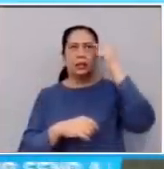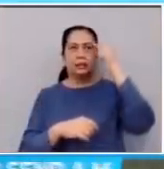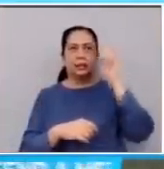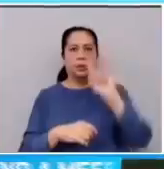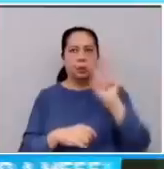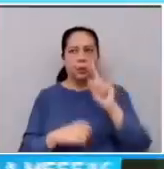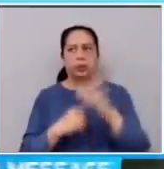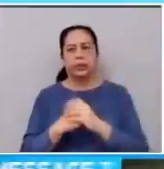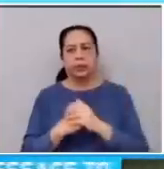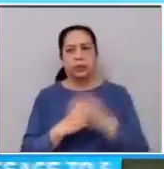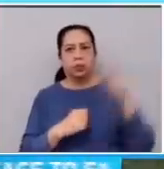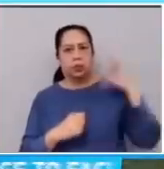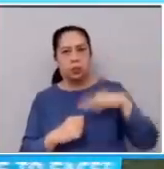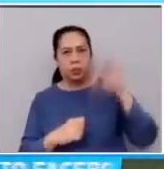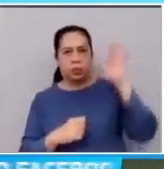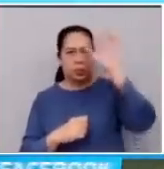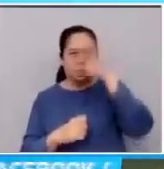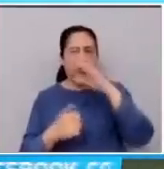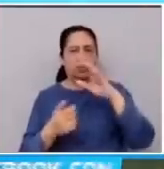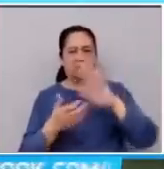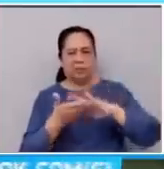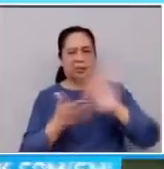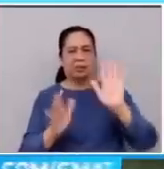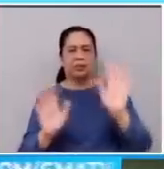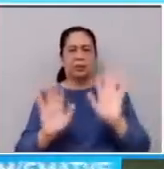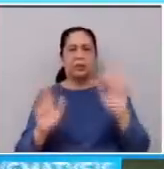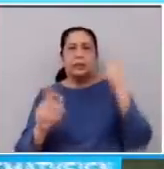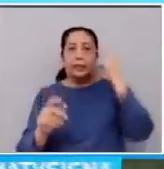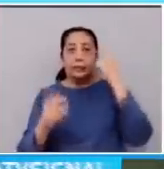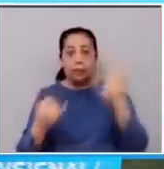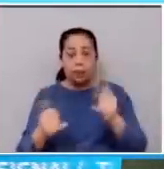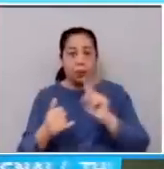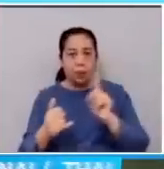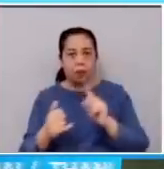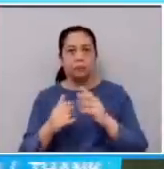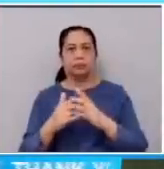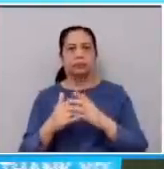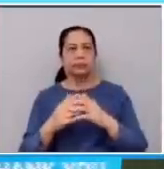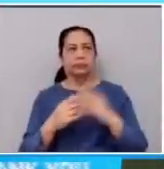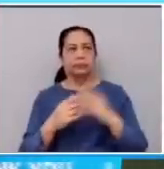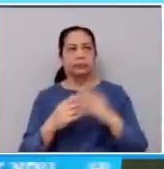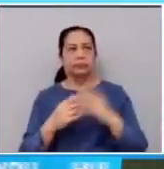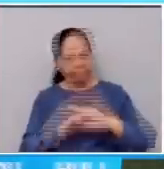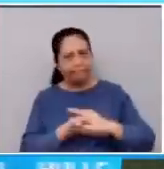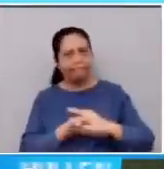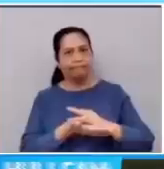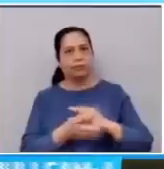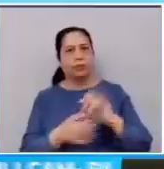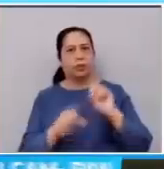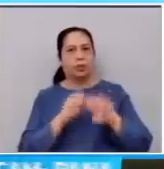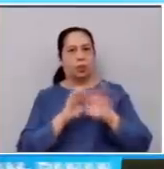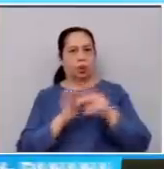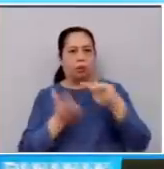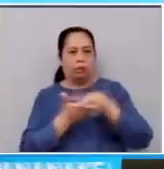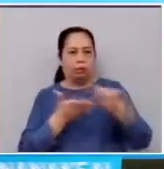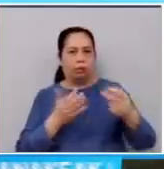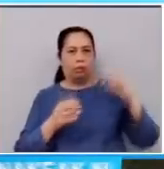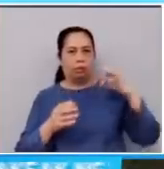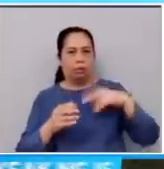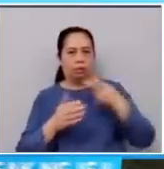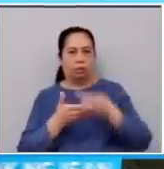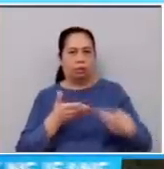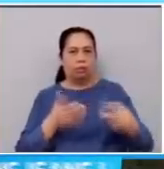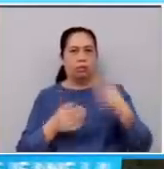kita na medyo mataas-taas. Ngayon, ang iniisip lang natin, makarating sila at wag lang malugi ang ating mga negosyong turismo